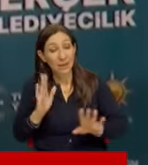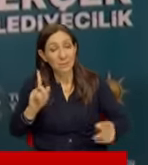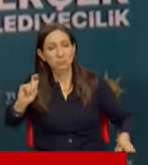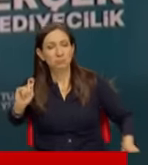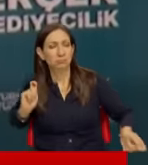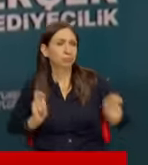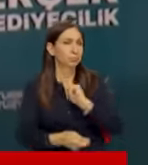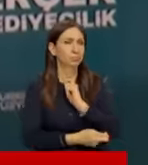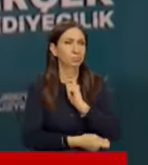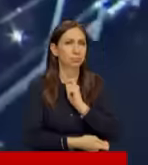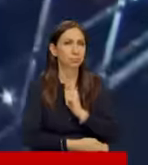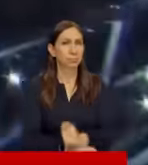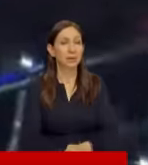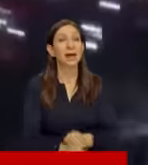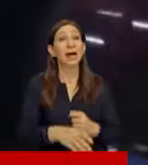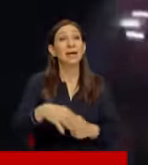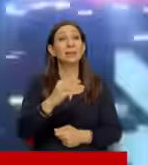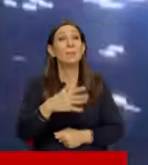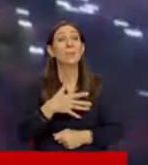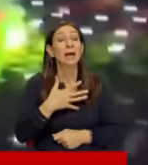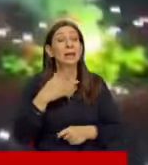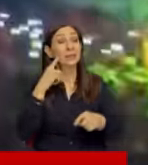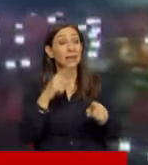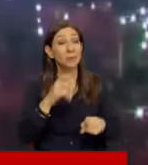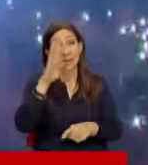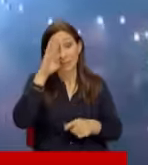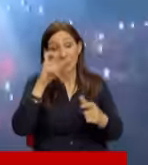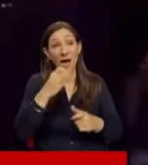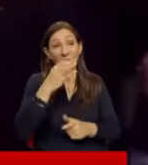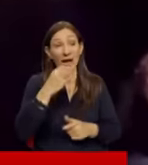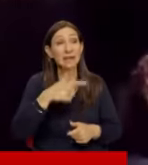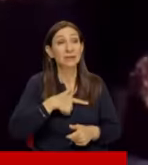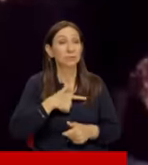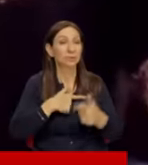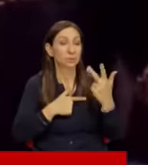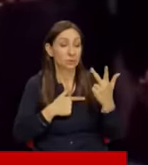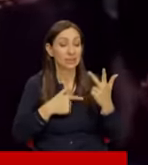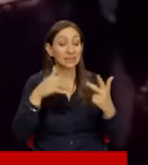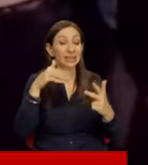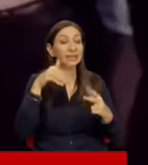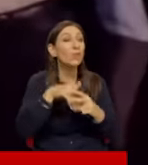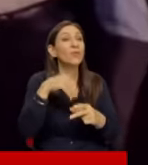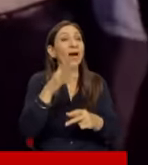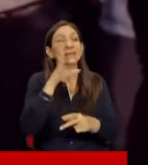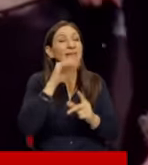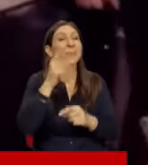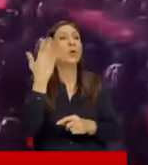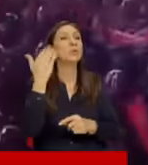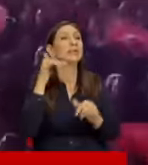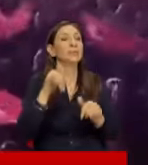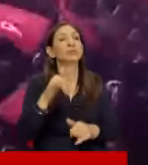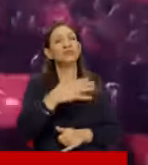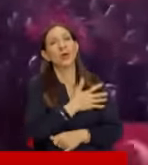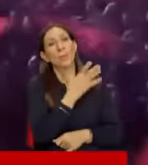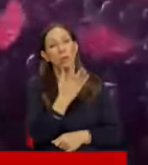bir dönüm noktasıdır. Herkesin merakla takip ettiği İstanbul, Ankara ve İzmir'de ise seçmenin tercihi bir önceki seçimde olduğu gibi